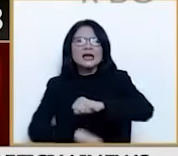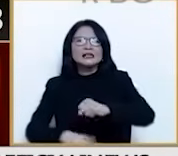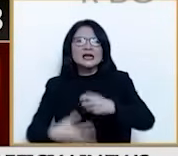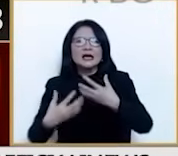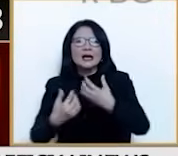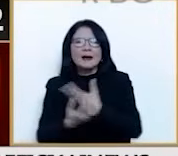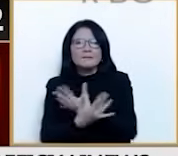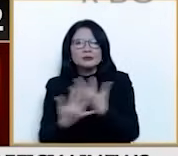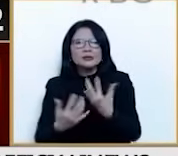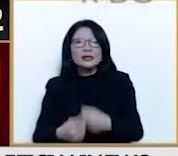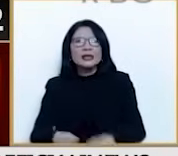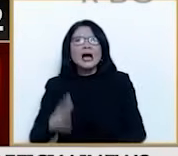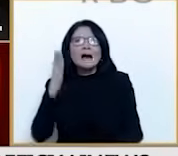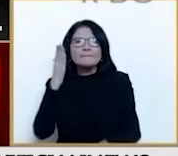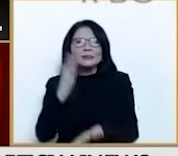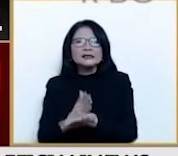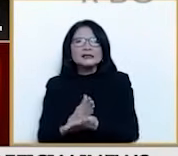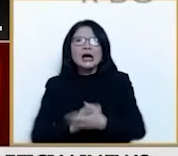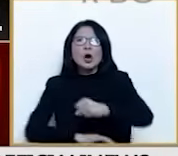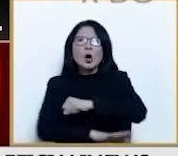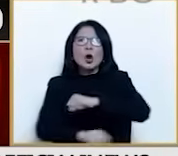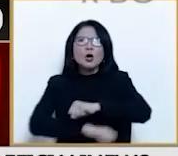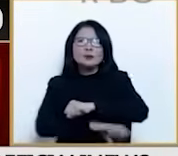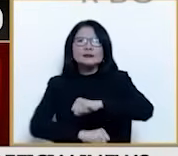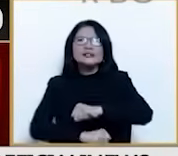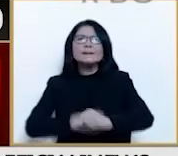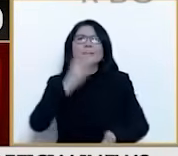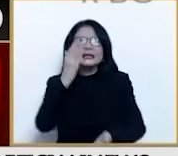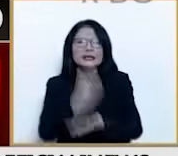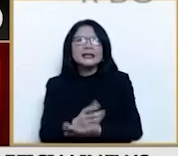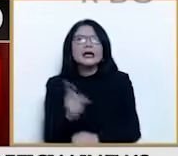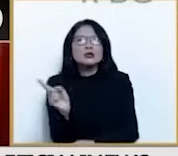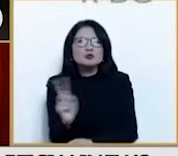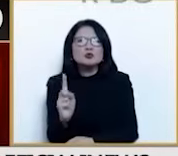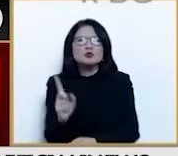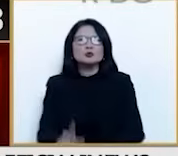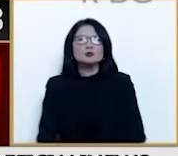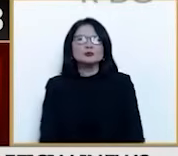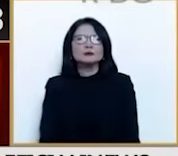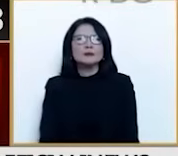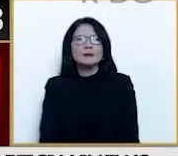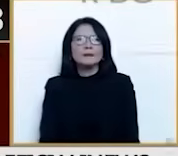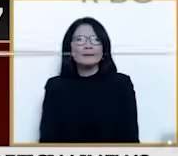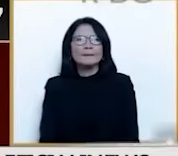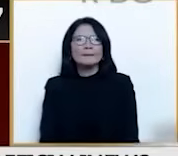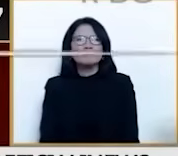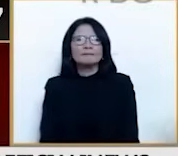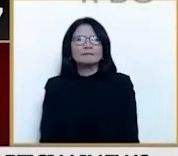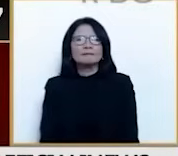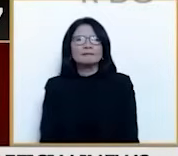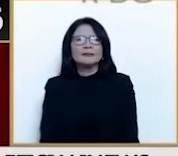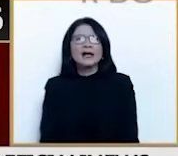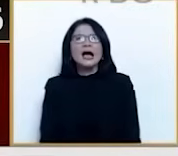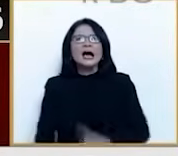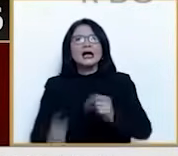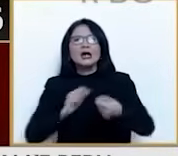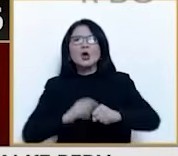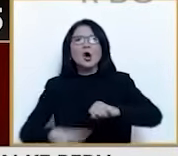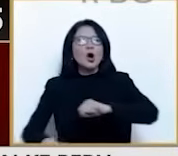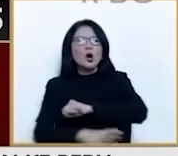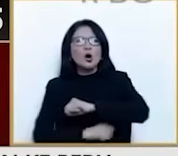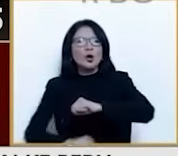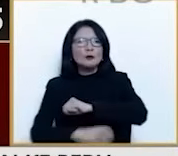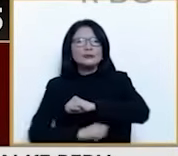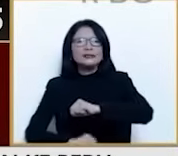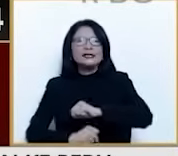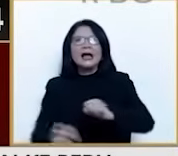yang dibatasi adalah hentikan korupsinya, itu sesungguhnya yang harus dibatasi. Kalau korupsi tidak ada, rakyat Jakarta